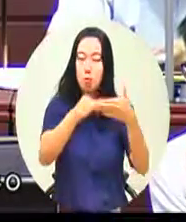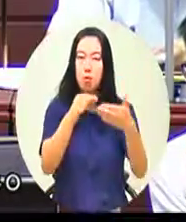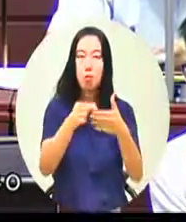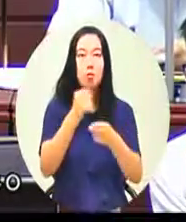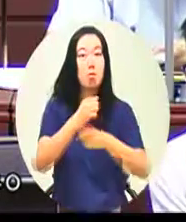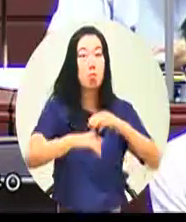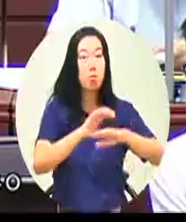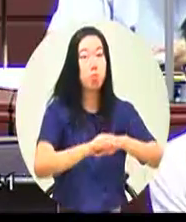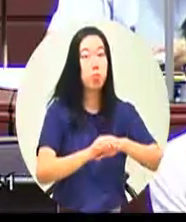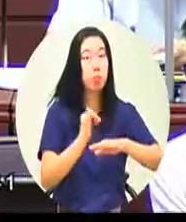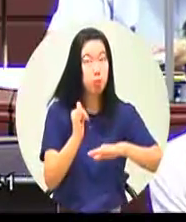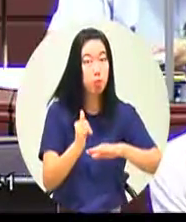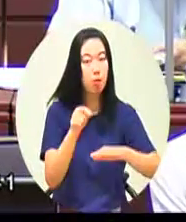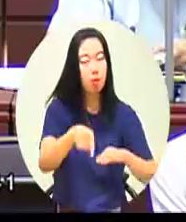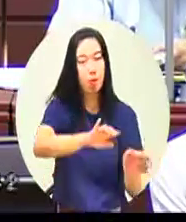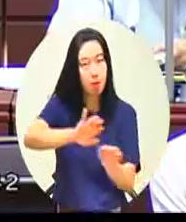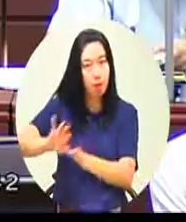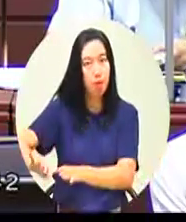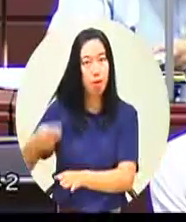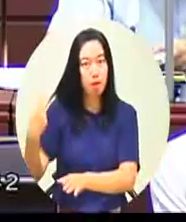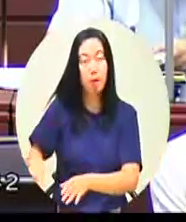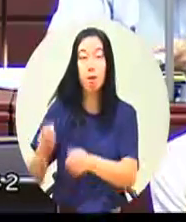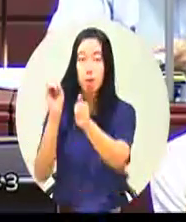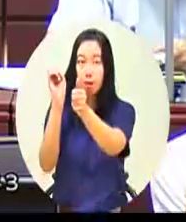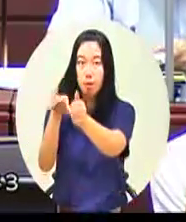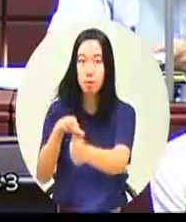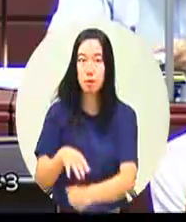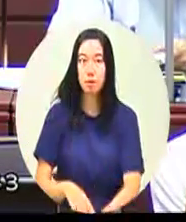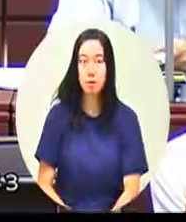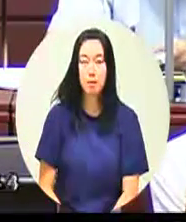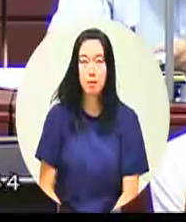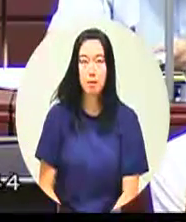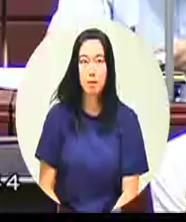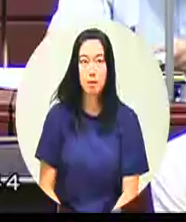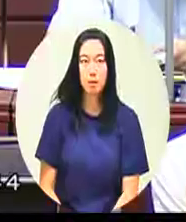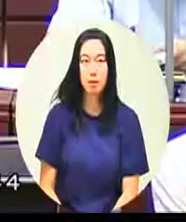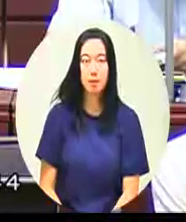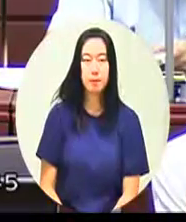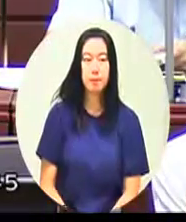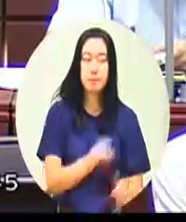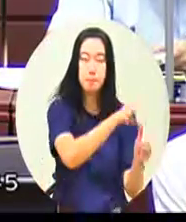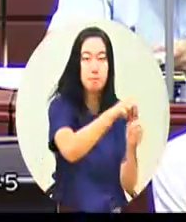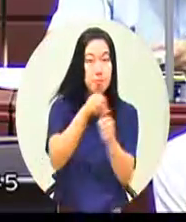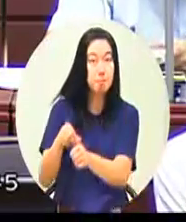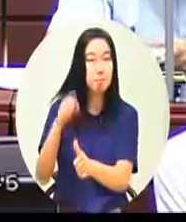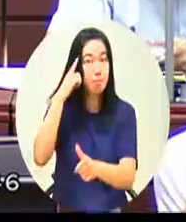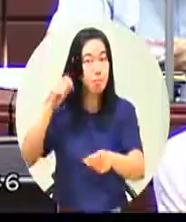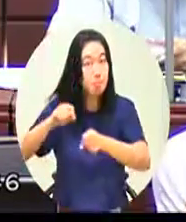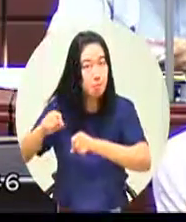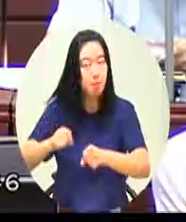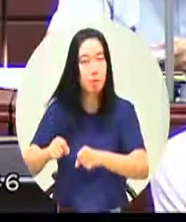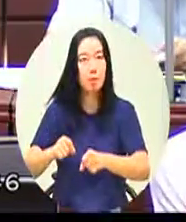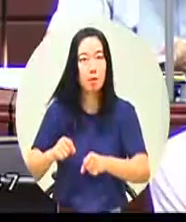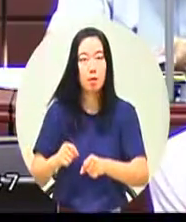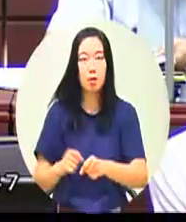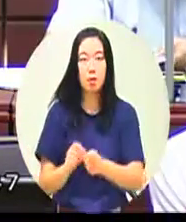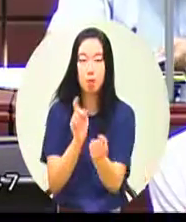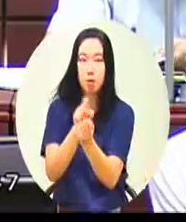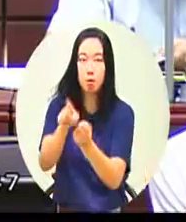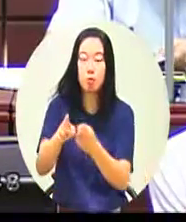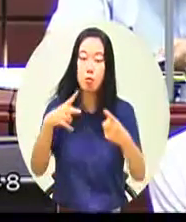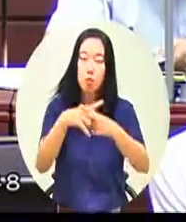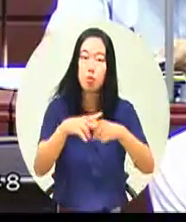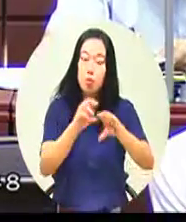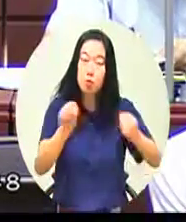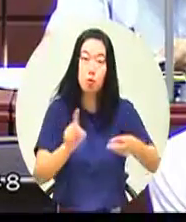程序。那么另外呢，我要跟何言报告的，我们整个安置的计划呢？我们在对于我们小地主这个安